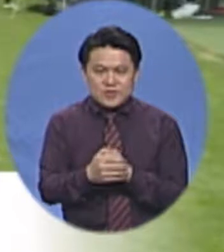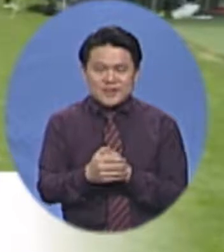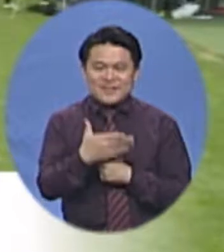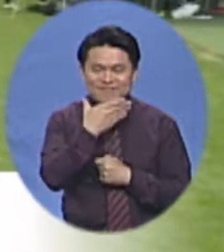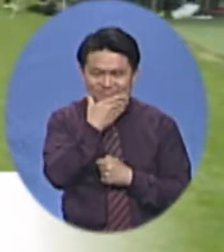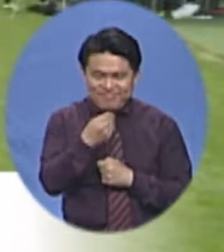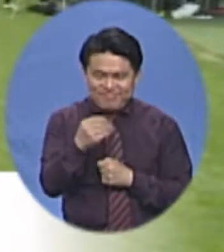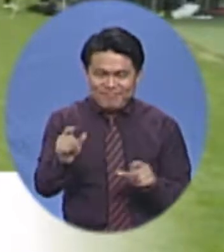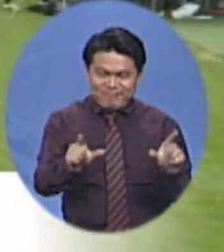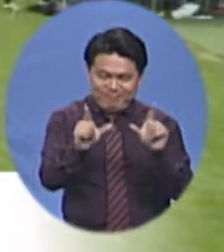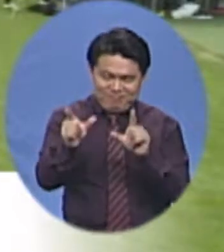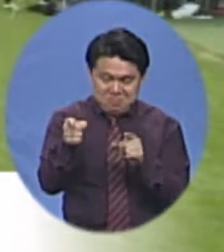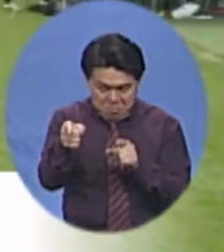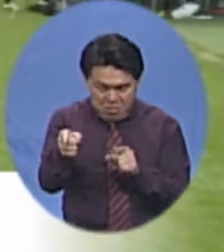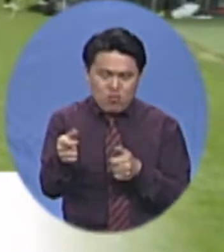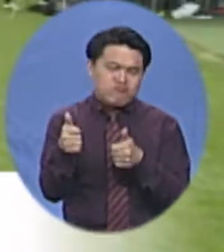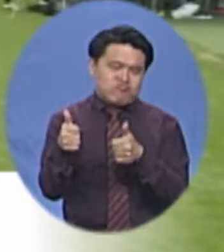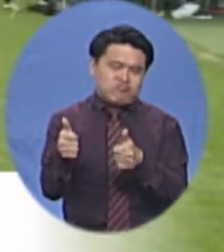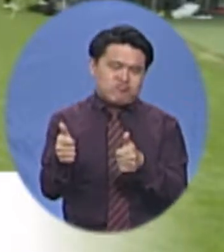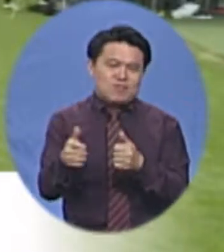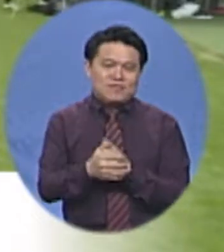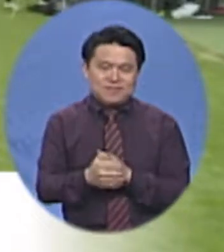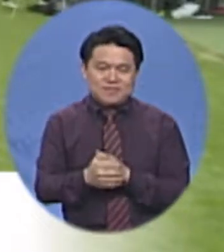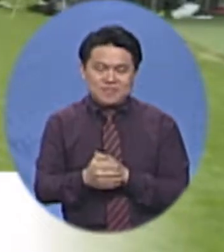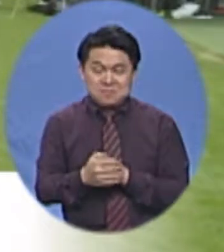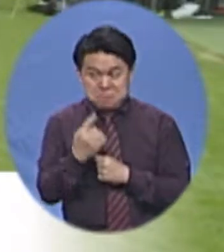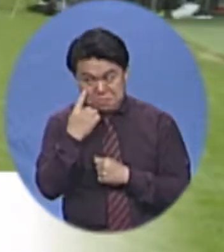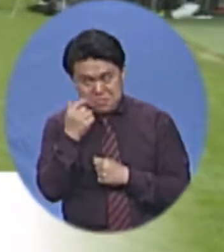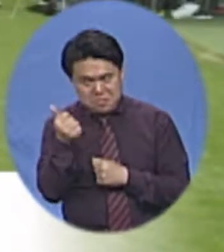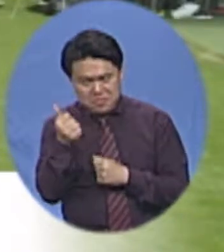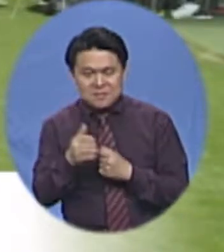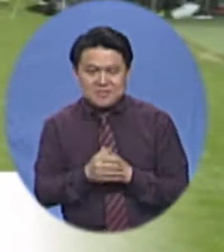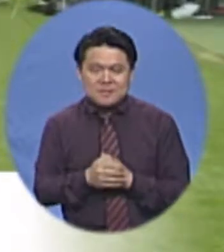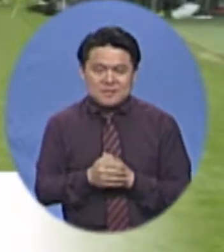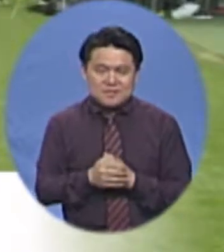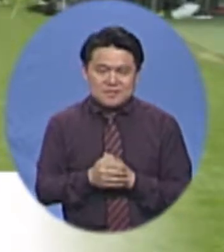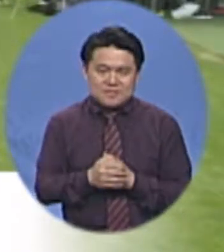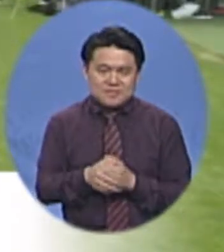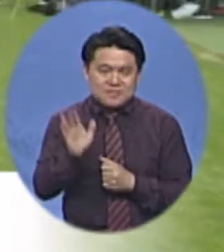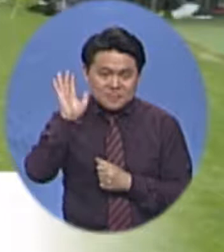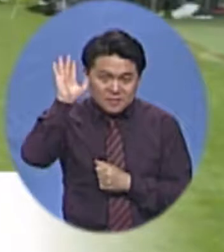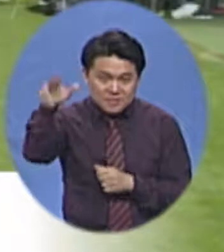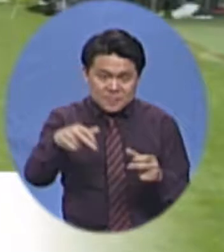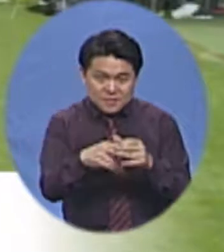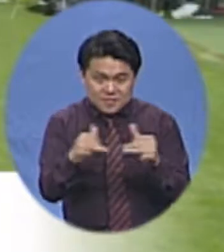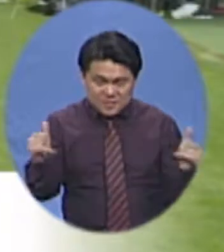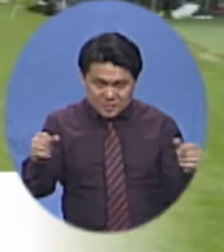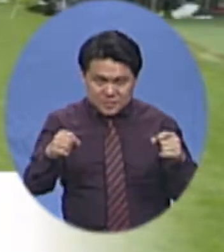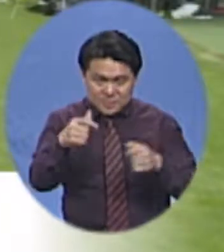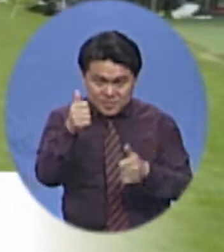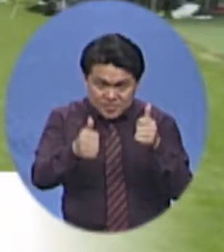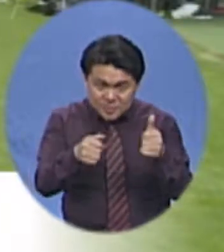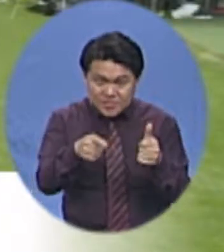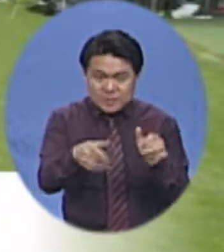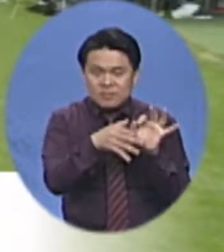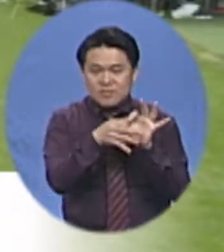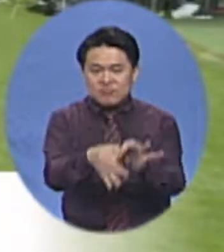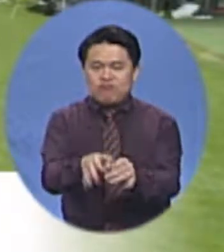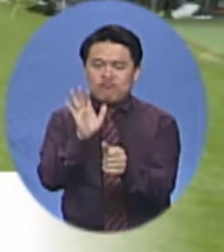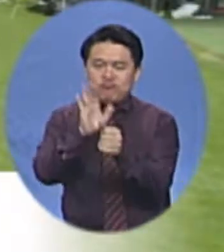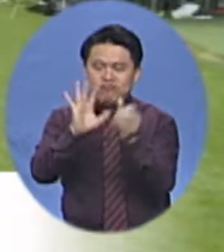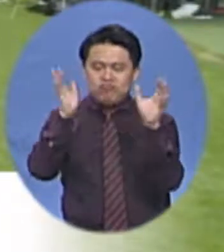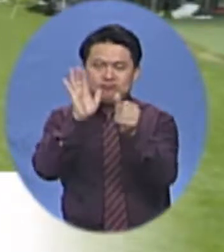행복한 그런 모습으로 이렇게 삶을 살아가는 이 자체가 참 정말 좋았습니다. 그래서 앞으로도 계속해서 우리 장애인